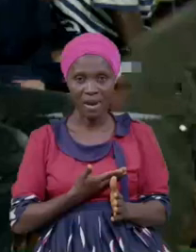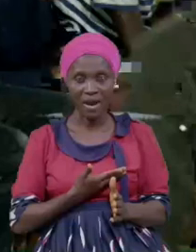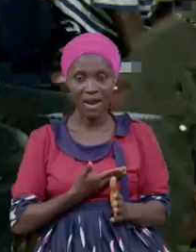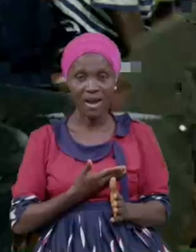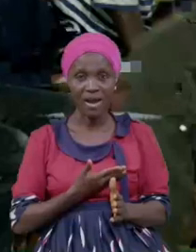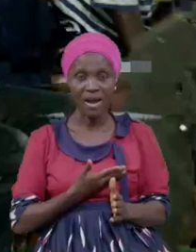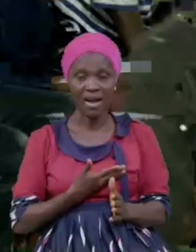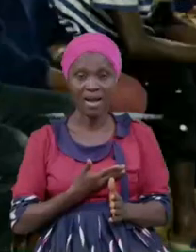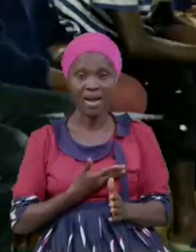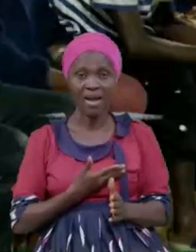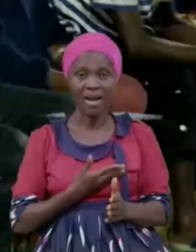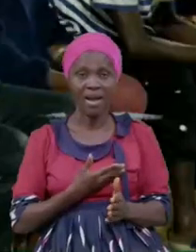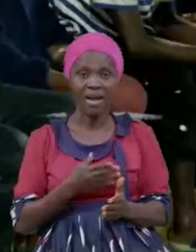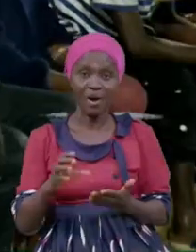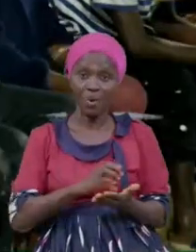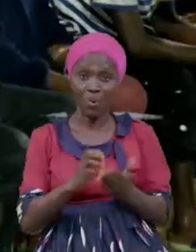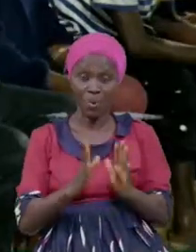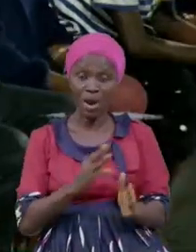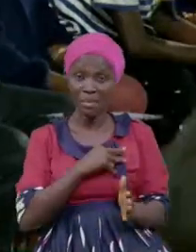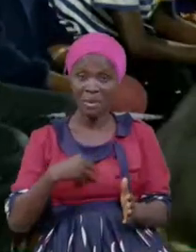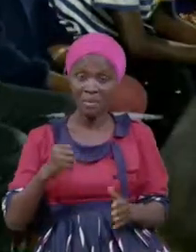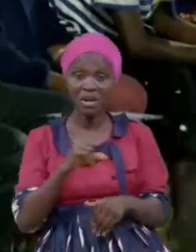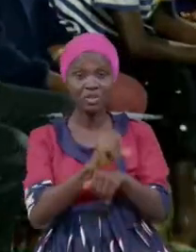Nos conseillers viendront vers vous.